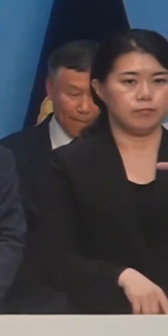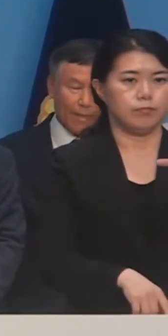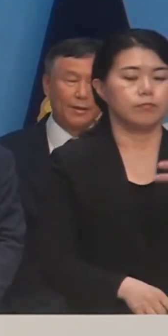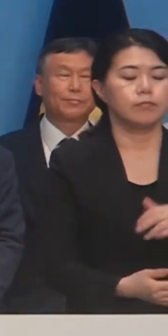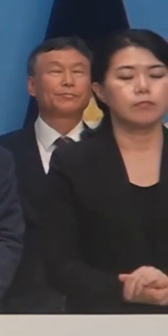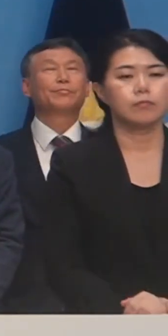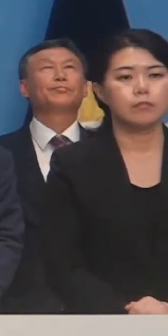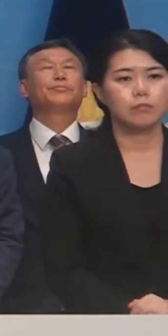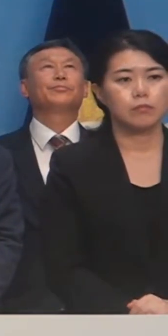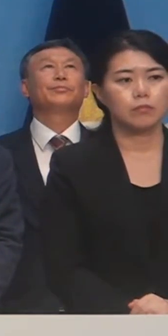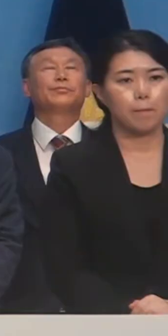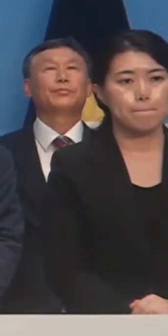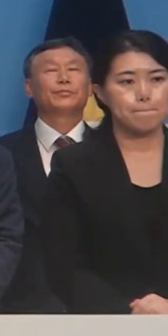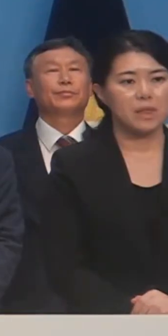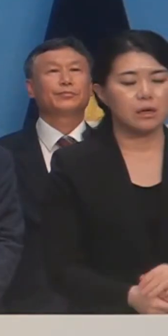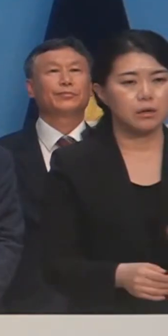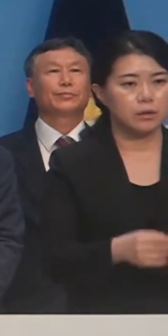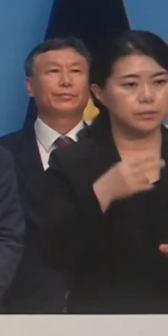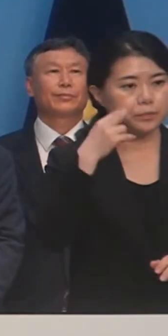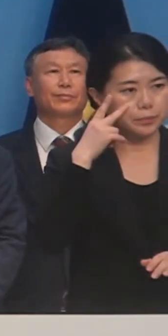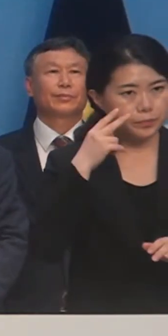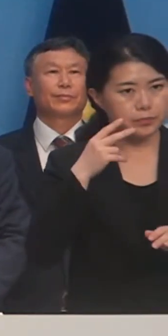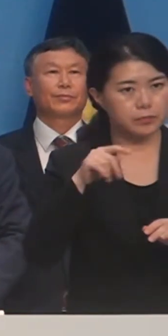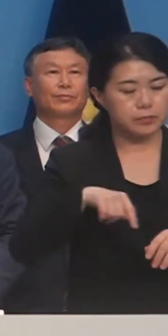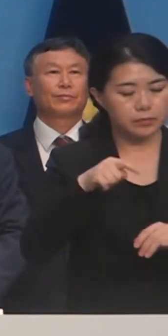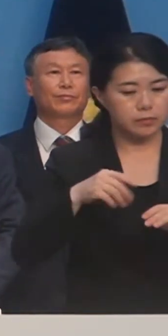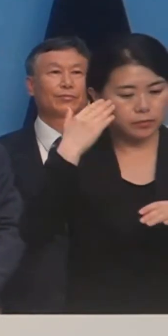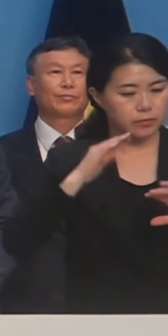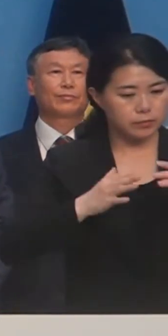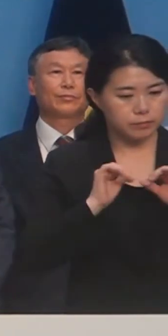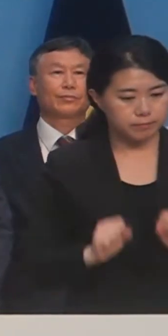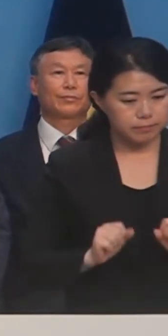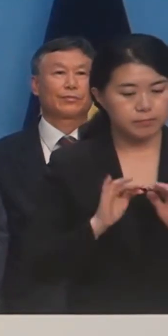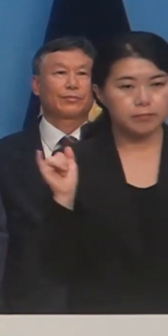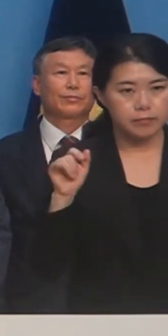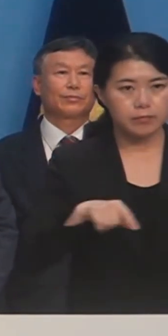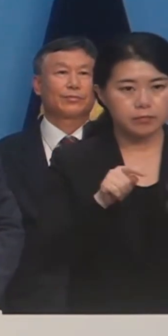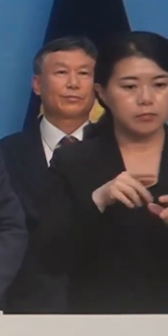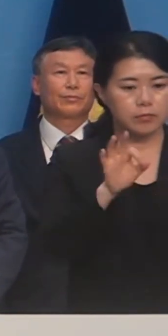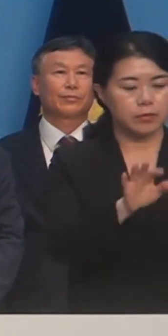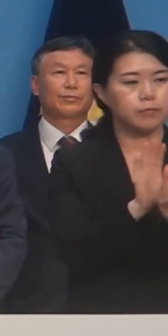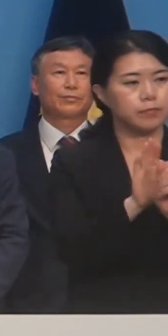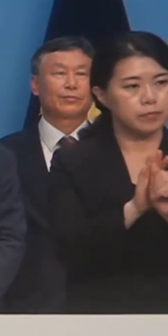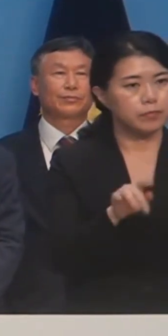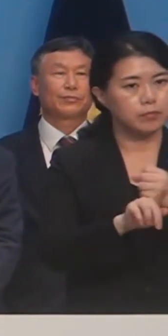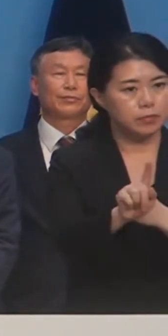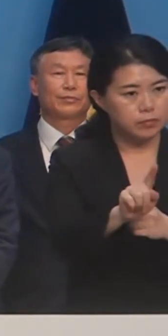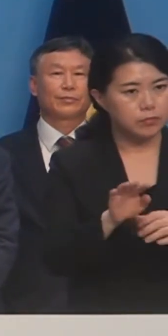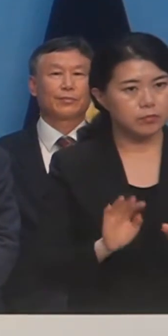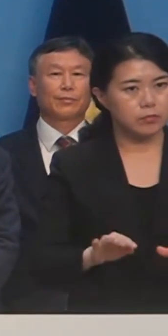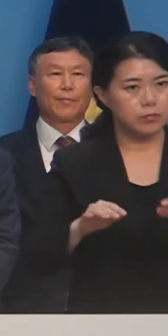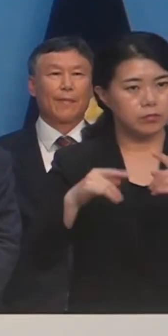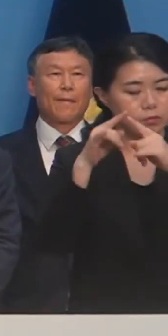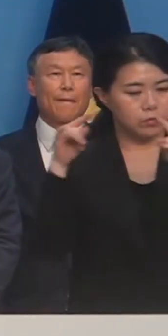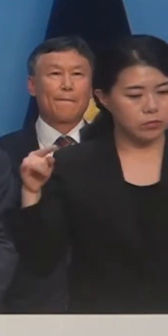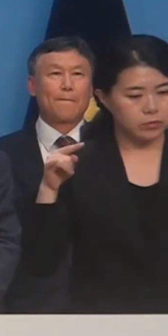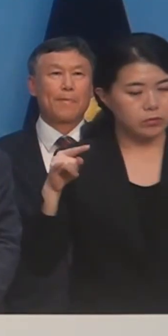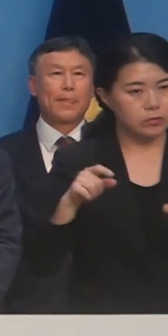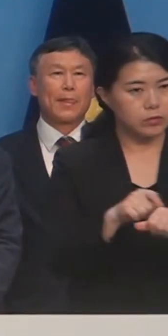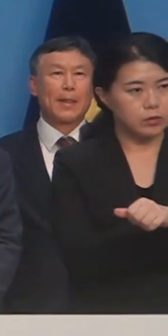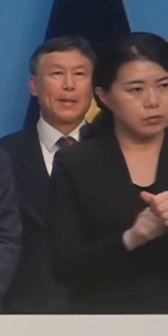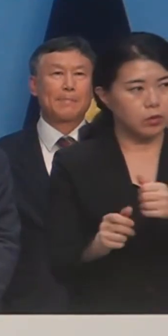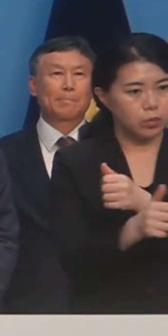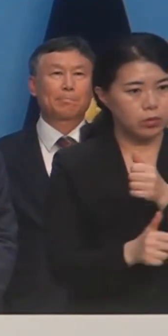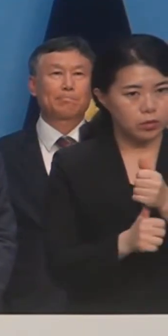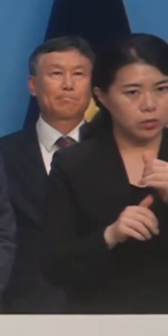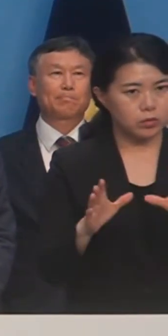이유가 있습니다. 재미동포가 김문수를 지지하는 이유는 김문수 캠프의 미주 외교 통일